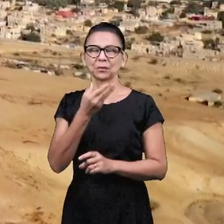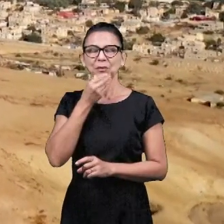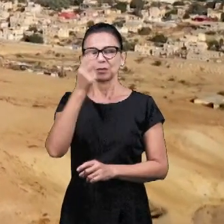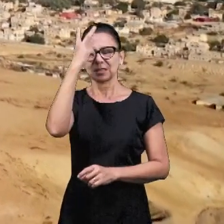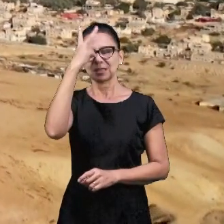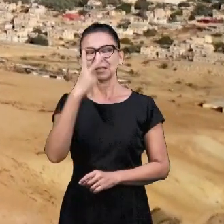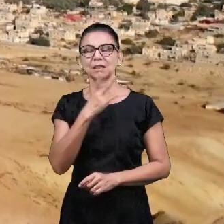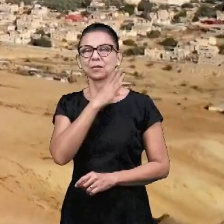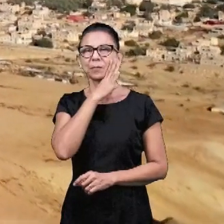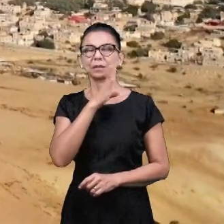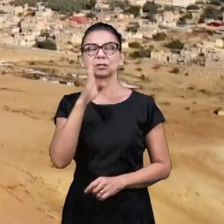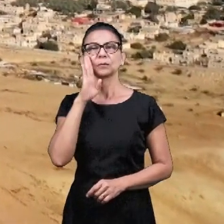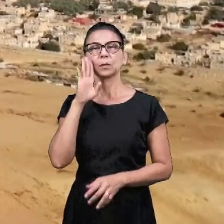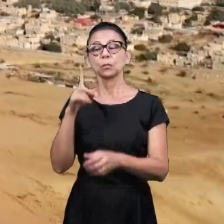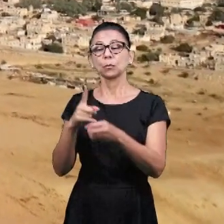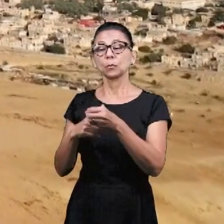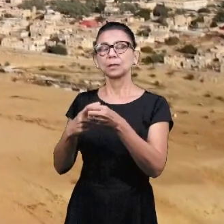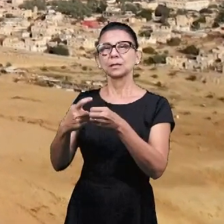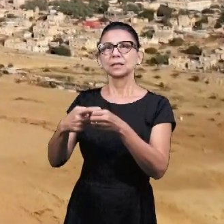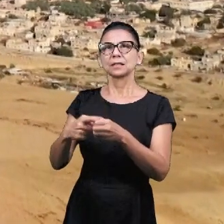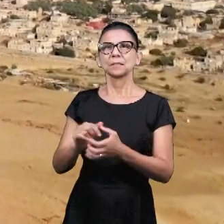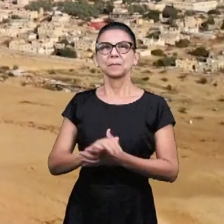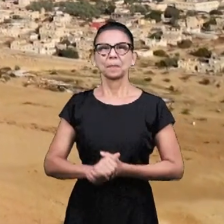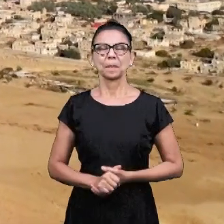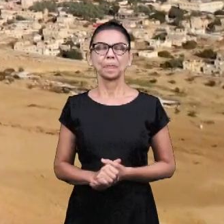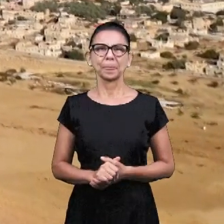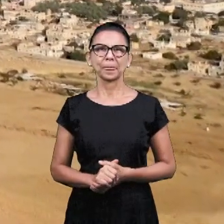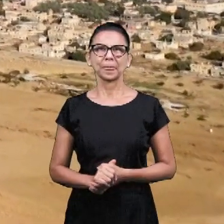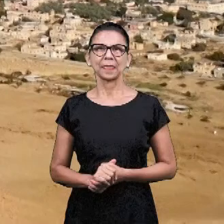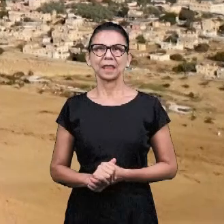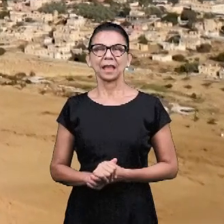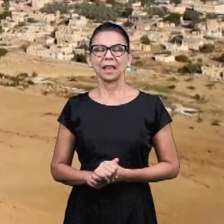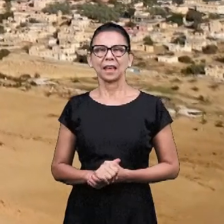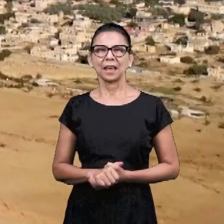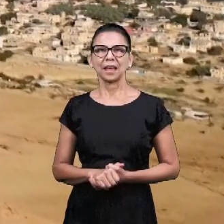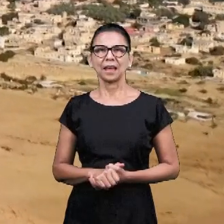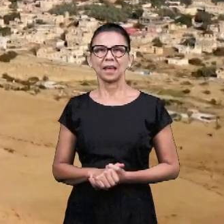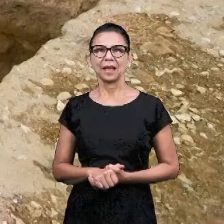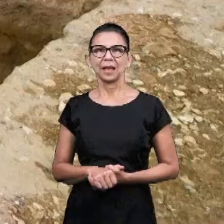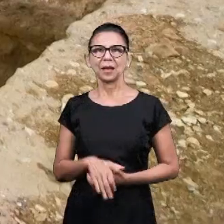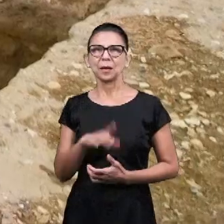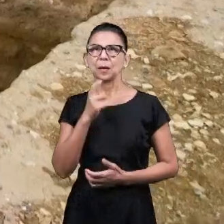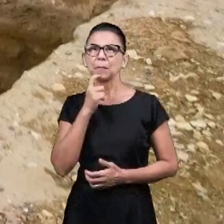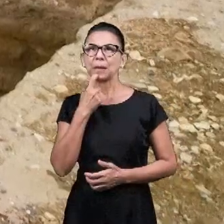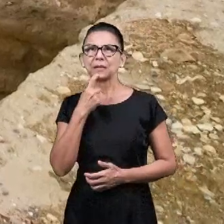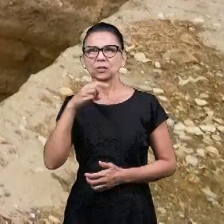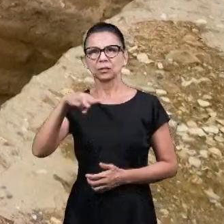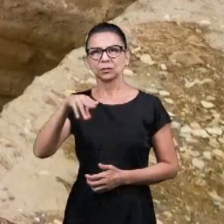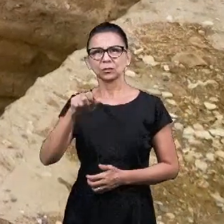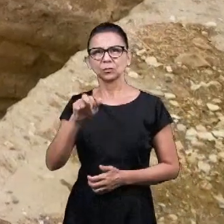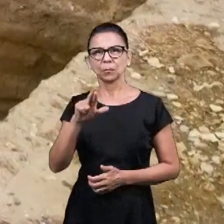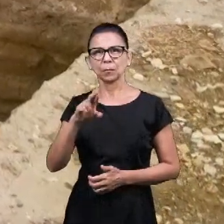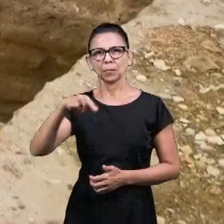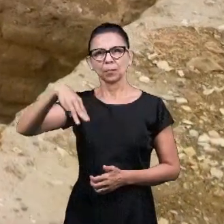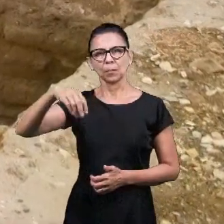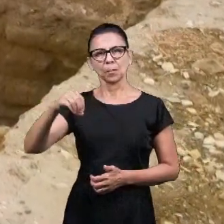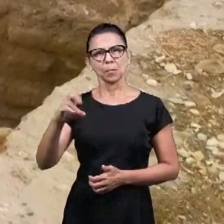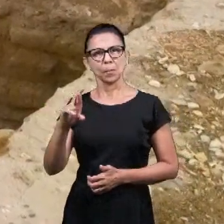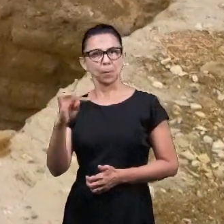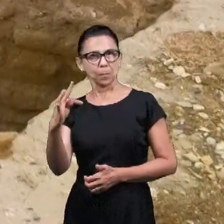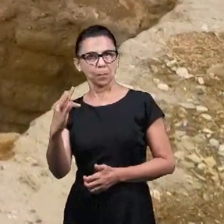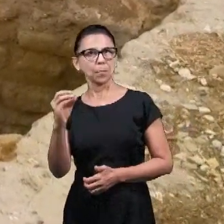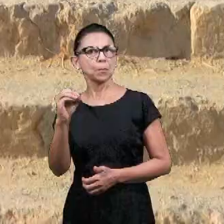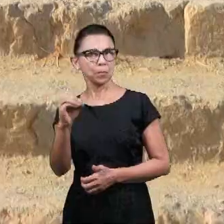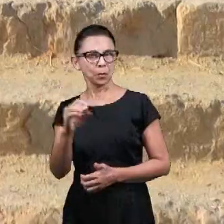pouvons voir sur le plan le trajet donc, quand on quitte Jéricho, qui était donc